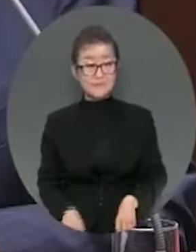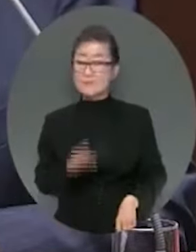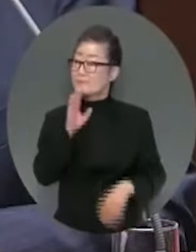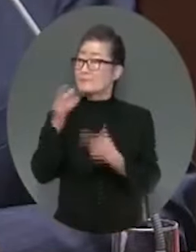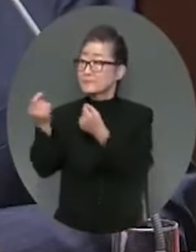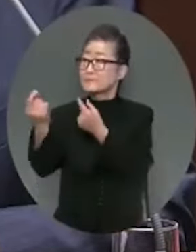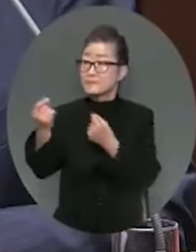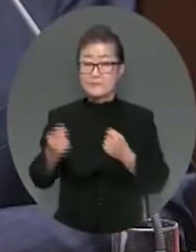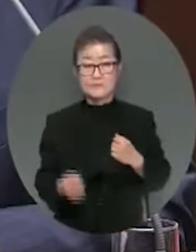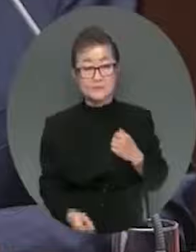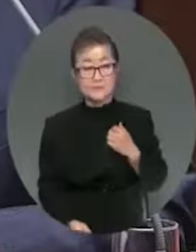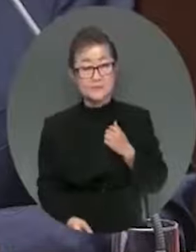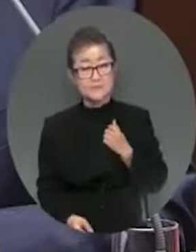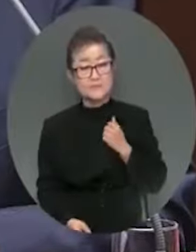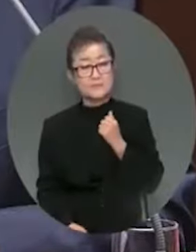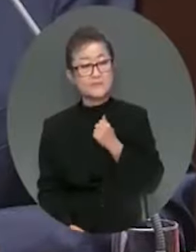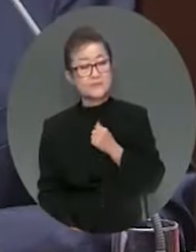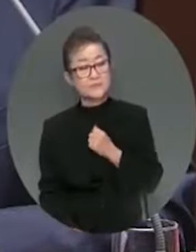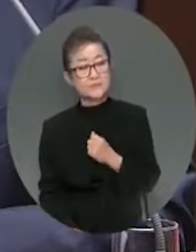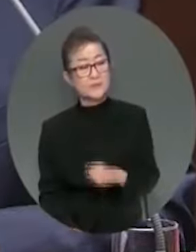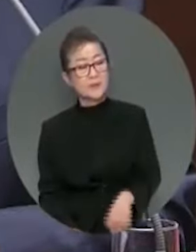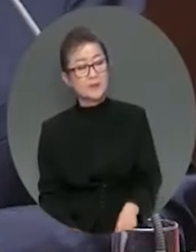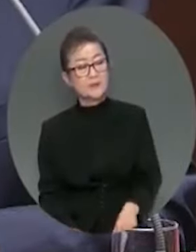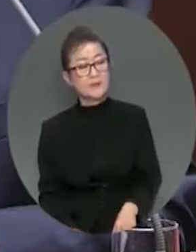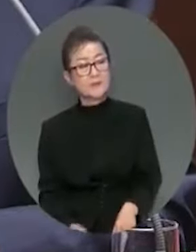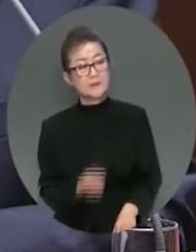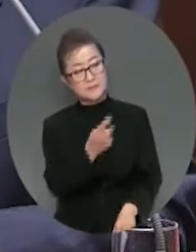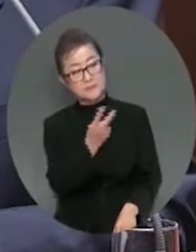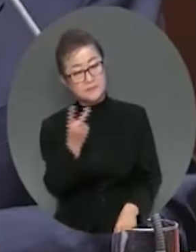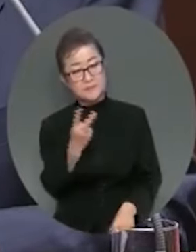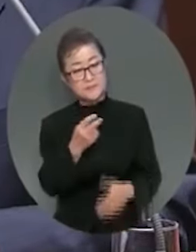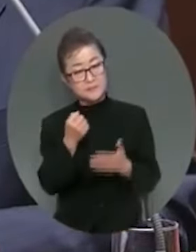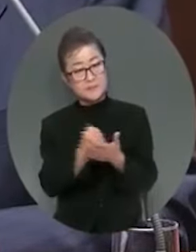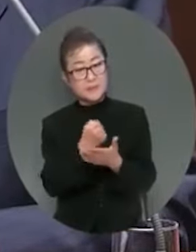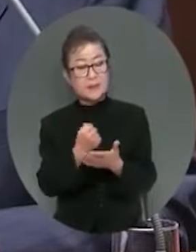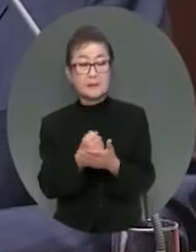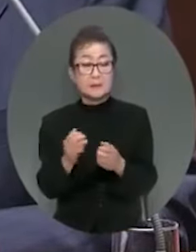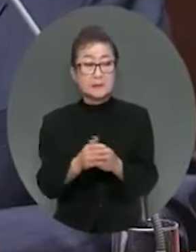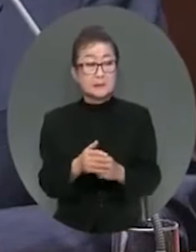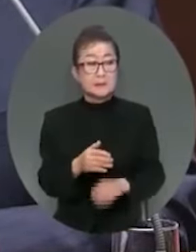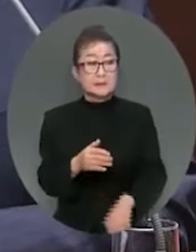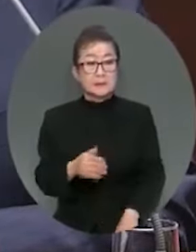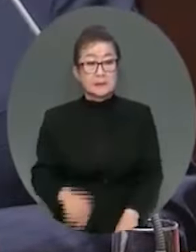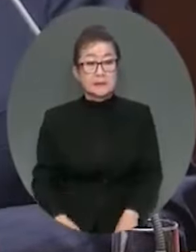돌아가셔서 정말 안타깝게 생각합니다. 한 총리 사모님이